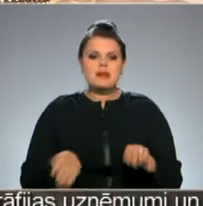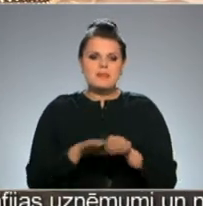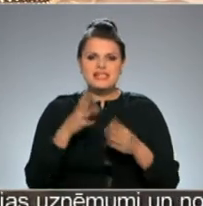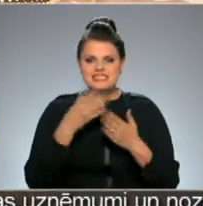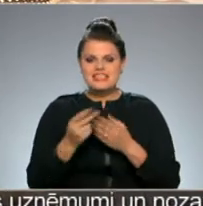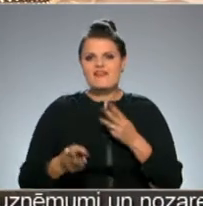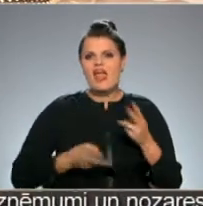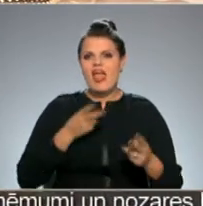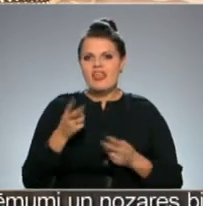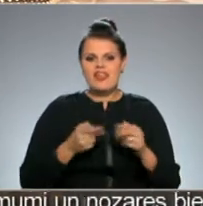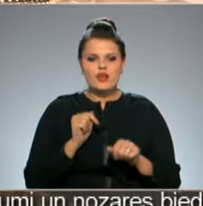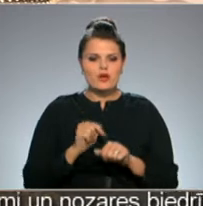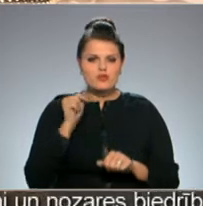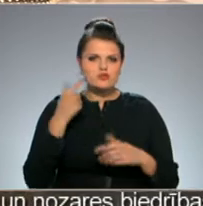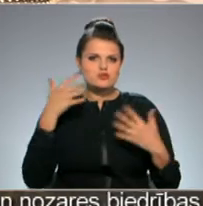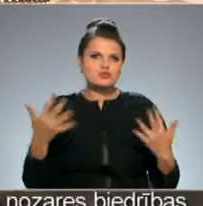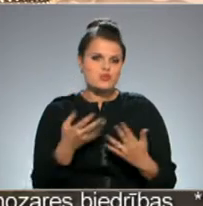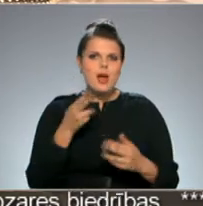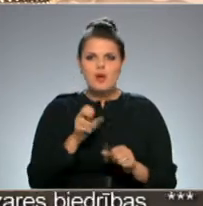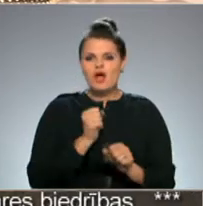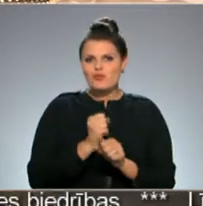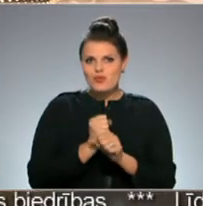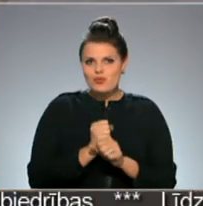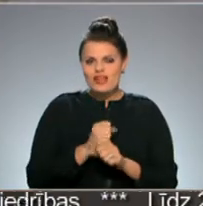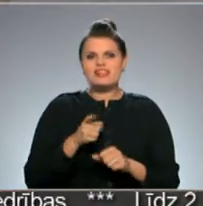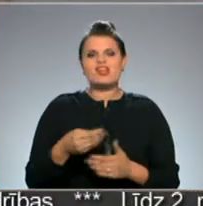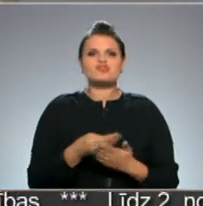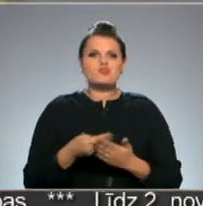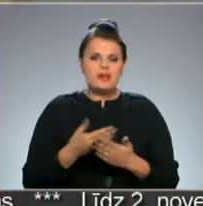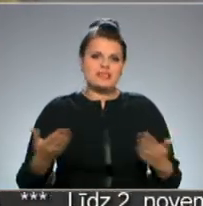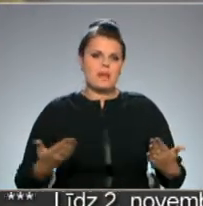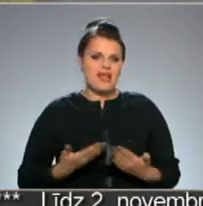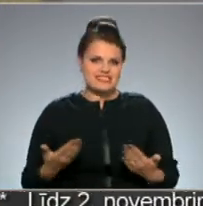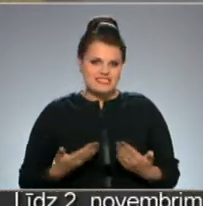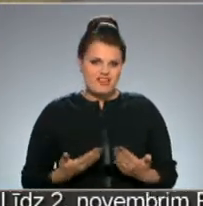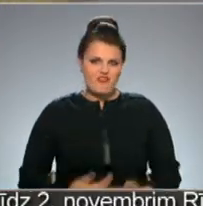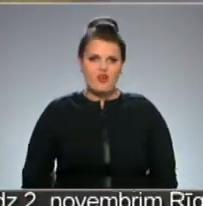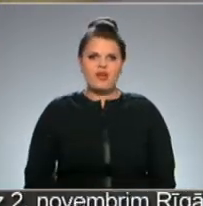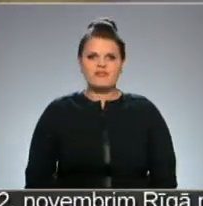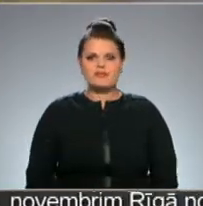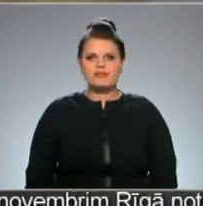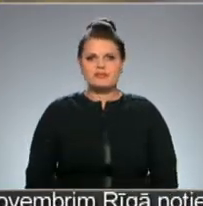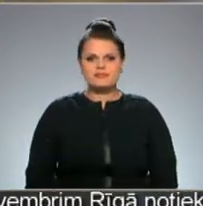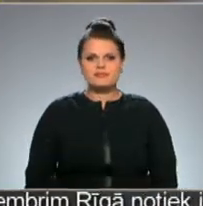savai enerģijai – just, domāt un darīt. Tātad dzīvot. Liene Laviņdzintars Spriņas, Latvijas televīzija.